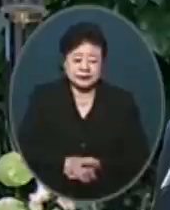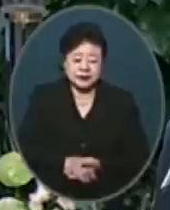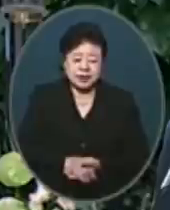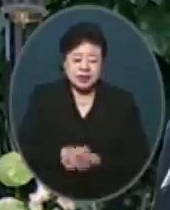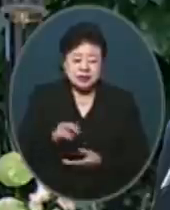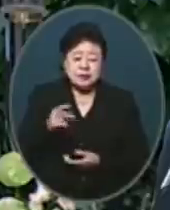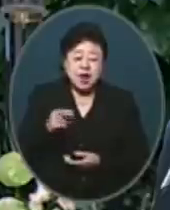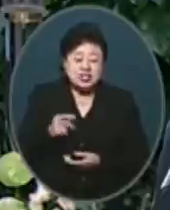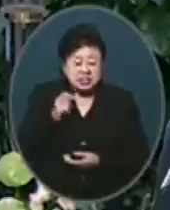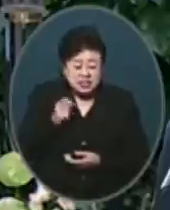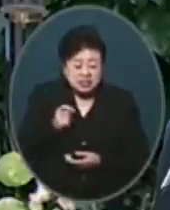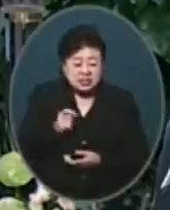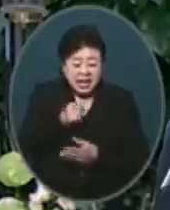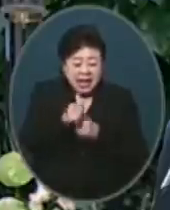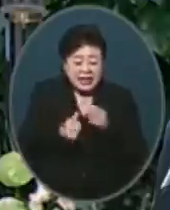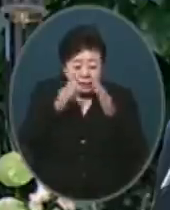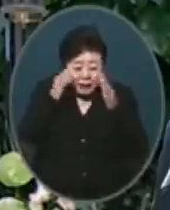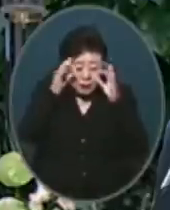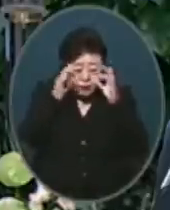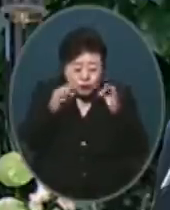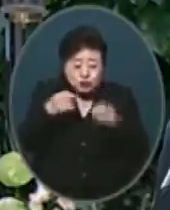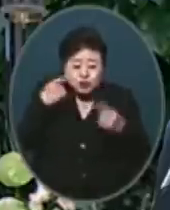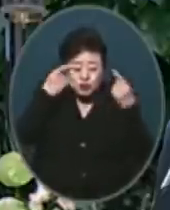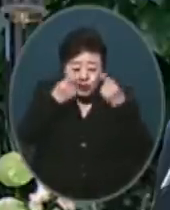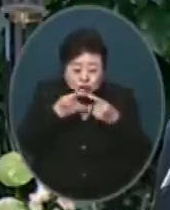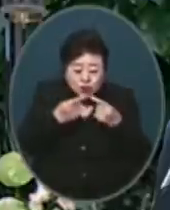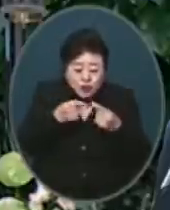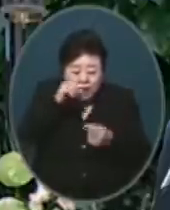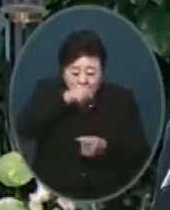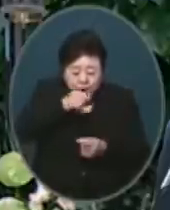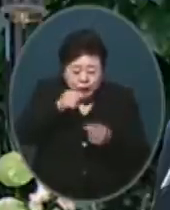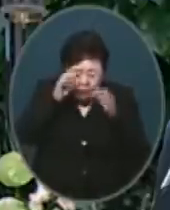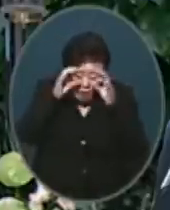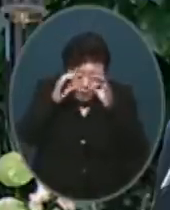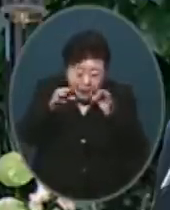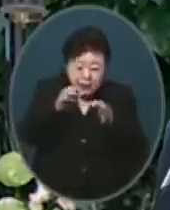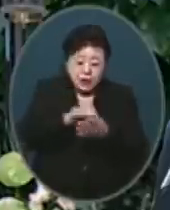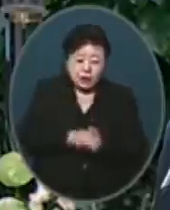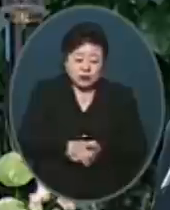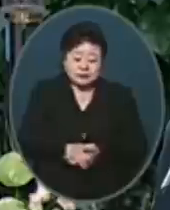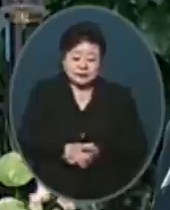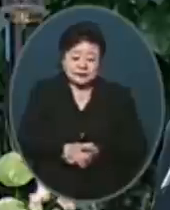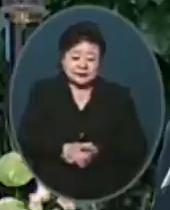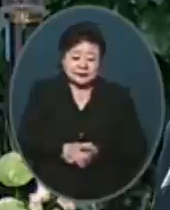스튜어드는 하나님 바라보는 눈으로 아프리카를 바라보게 되고